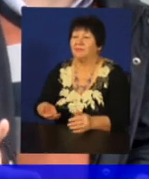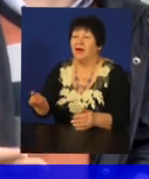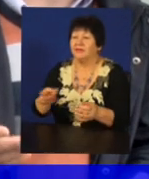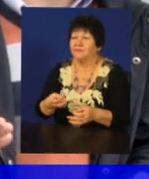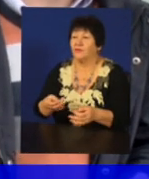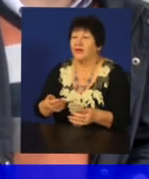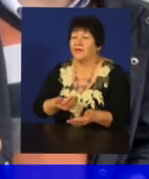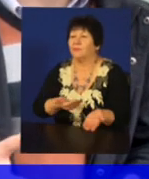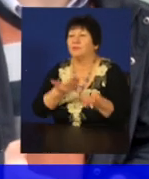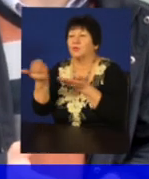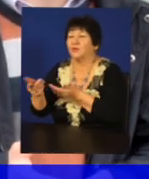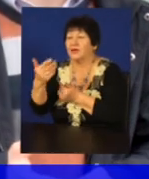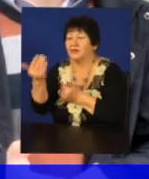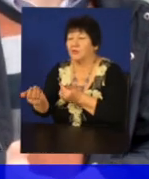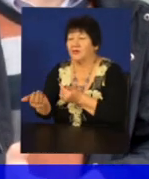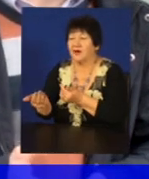dumneavoastră,